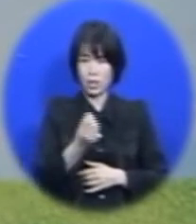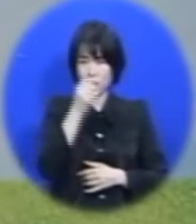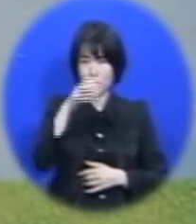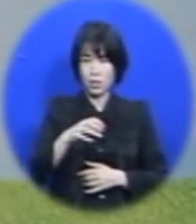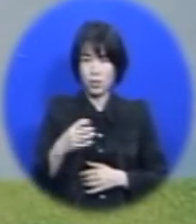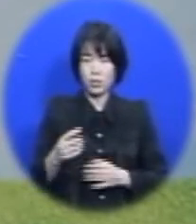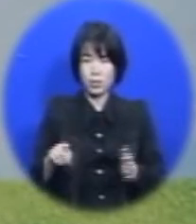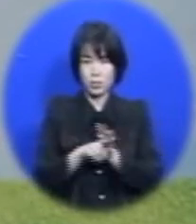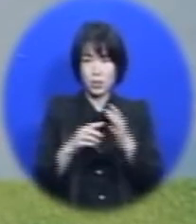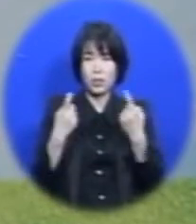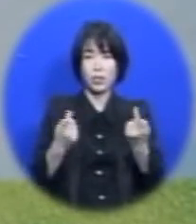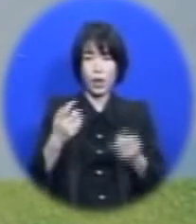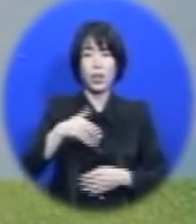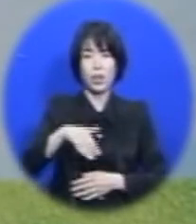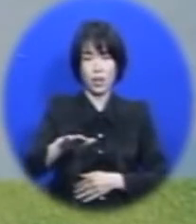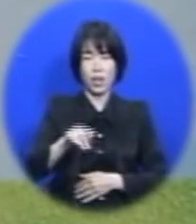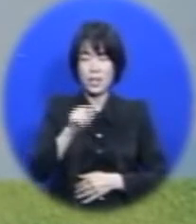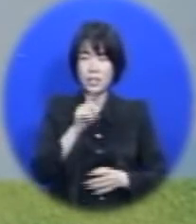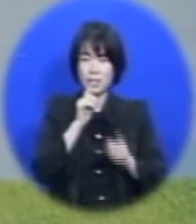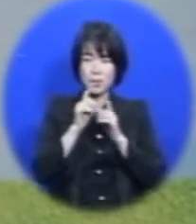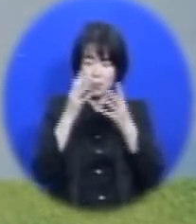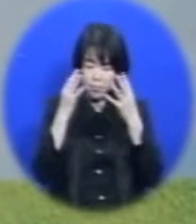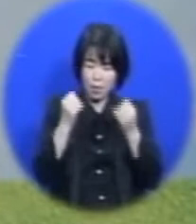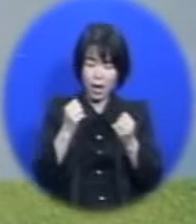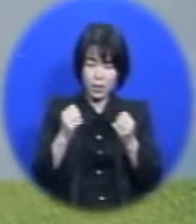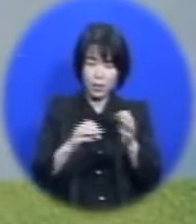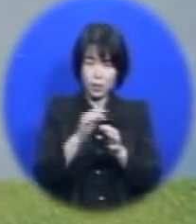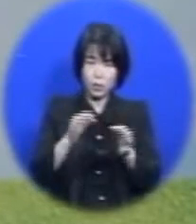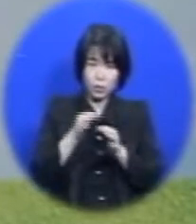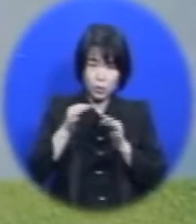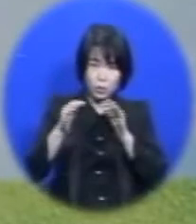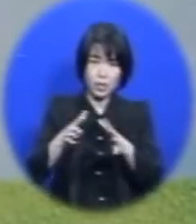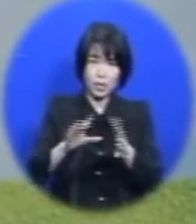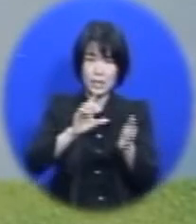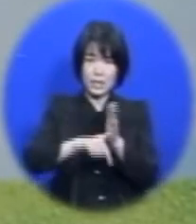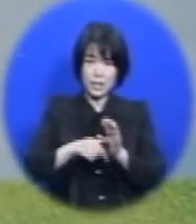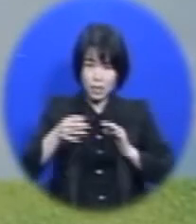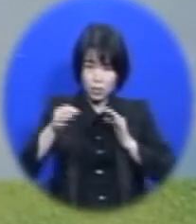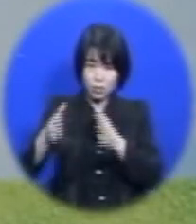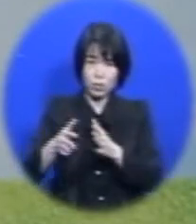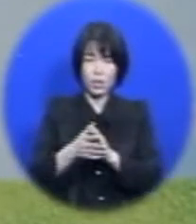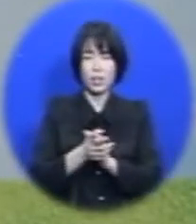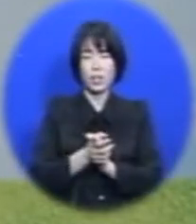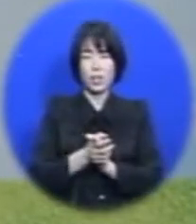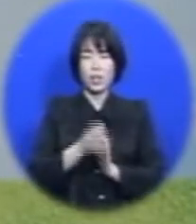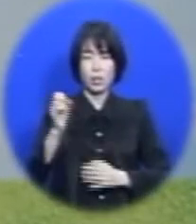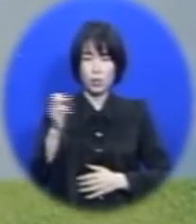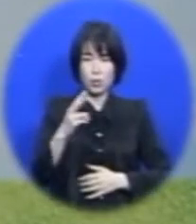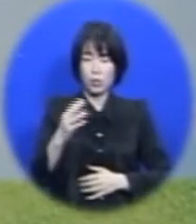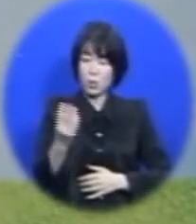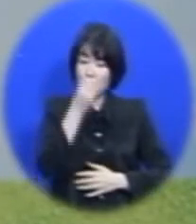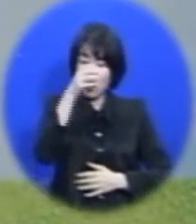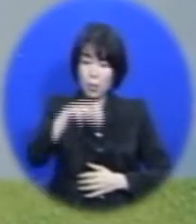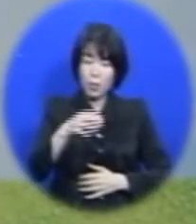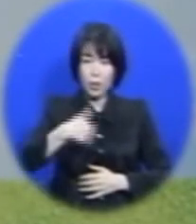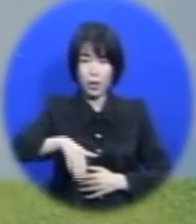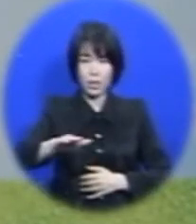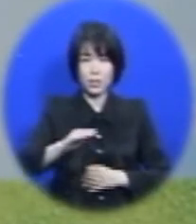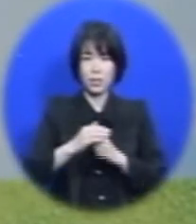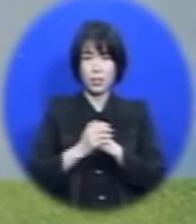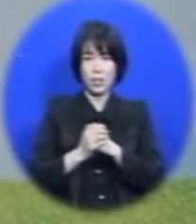갑니다. 그 많은 재정을 들여서 그 시간을 할애해서 그리고 성지를 가서